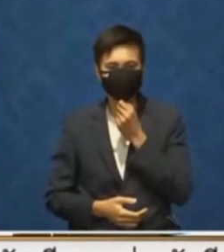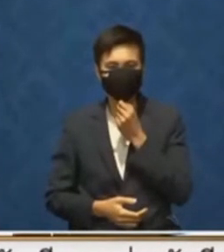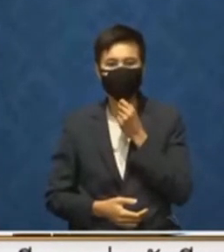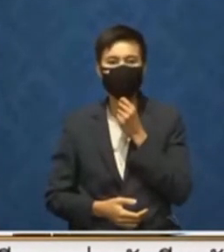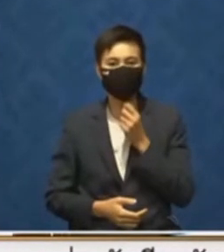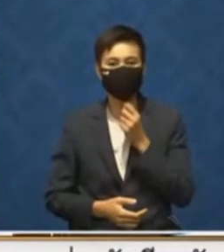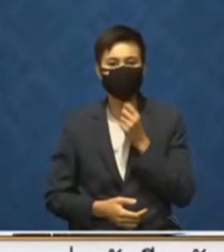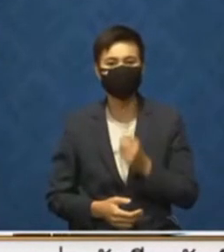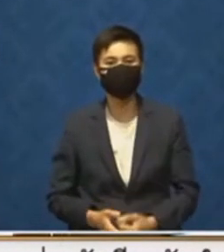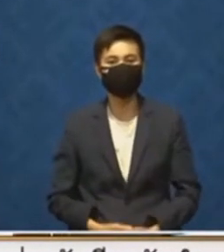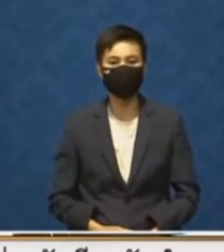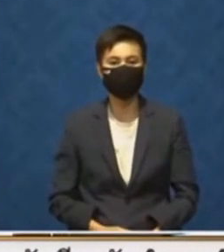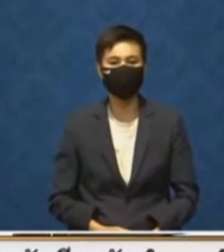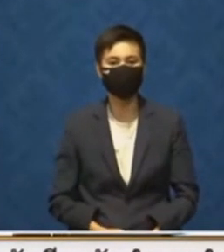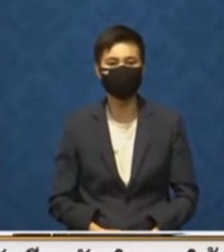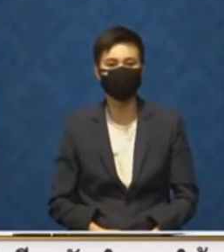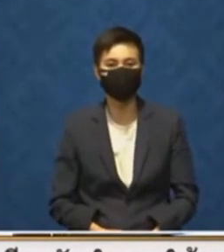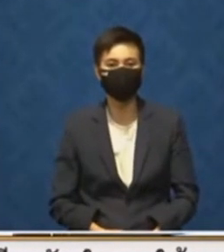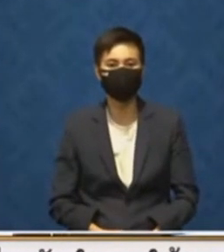แต่